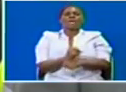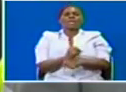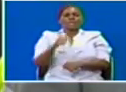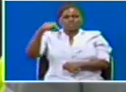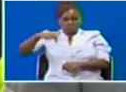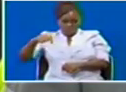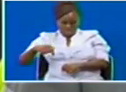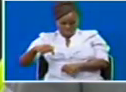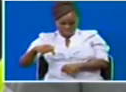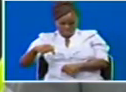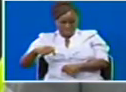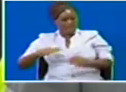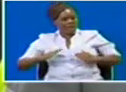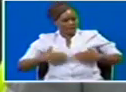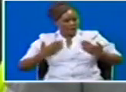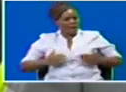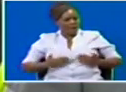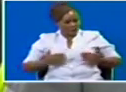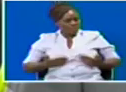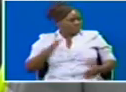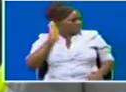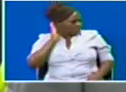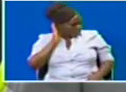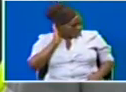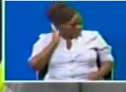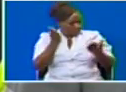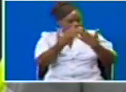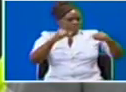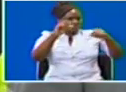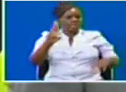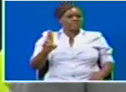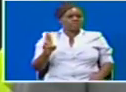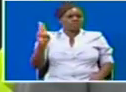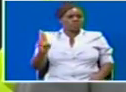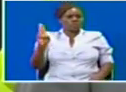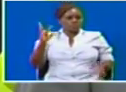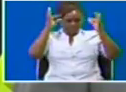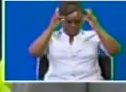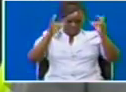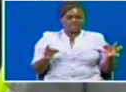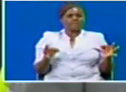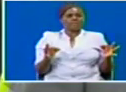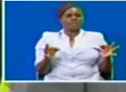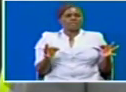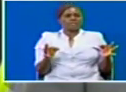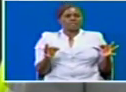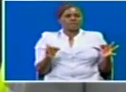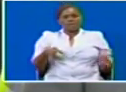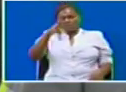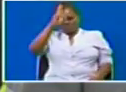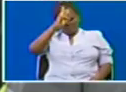leo tumefurahi sana kusikia kwamba mtukufu Rais amechukua hatua hiyo ili askari